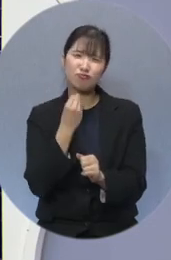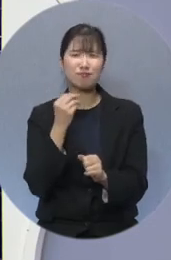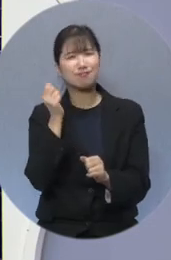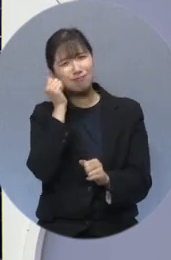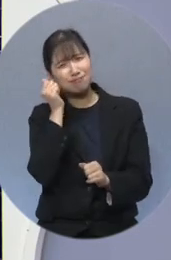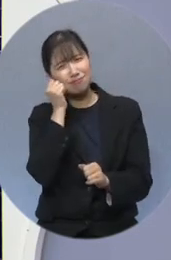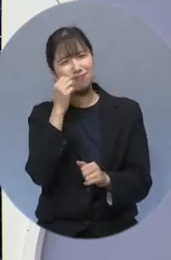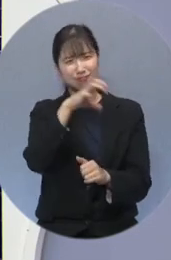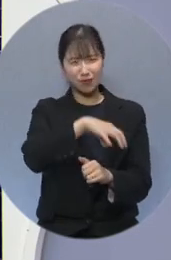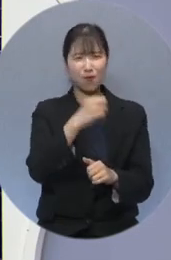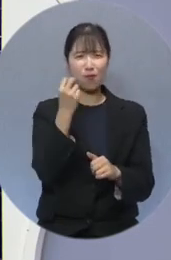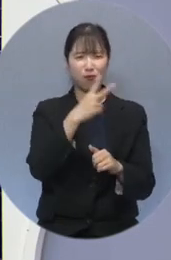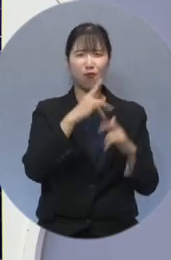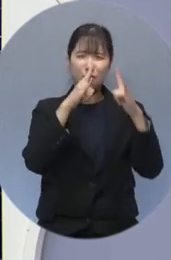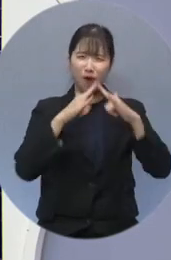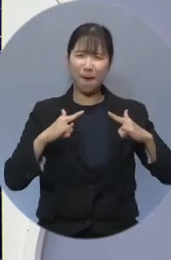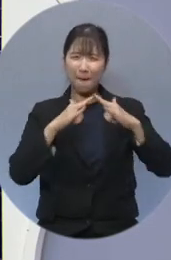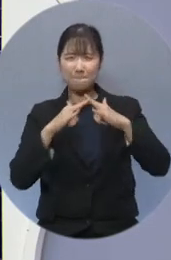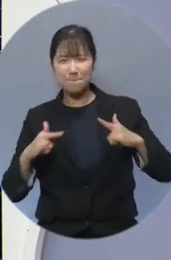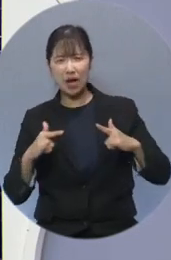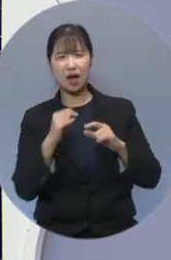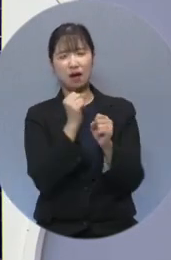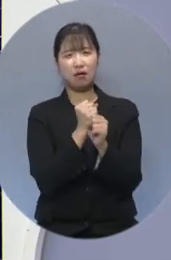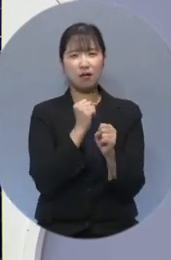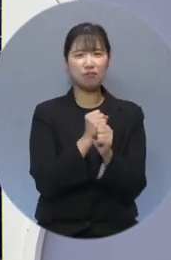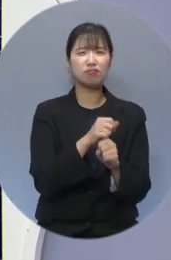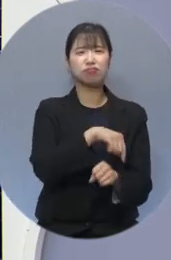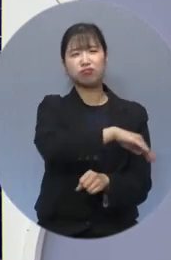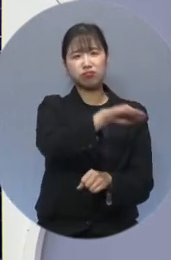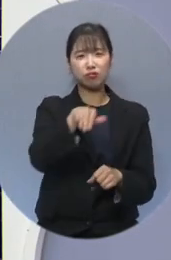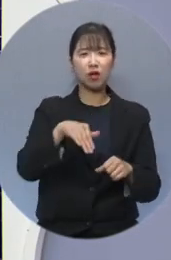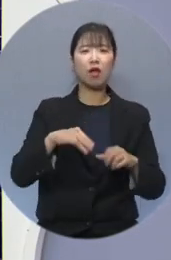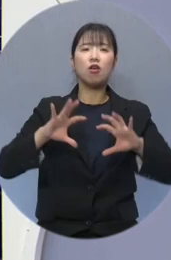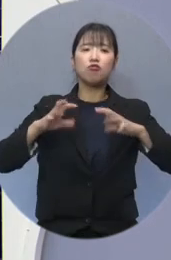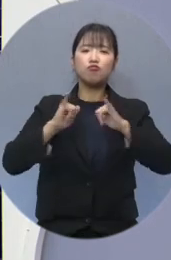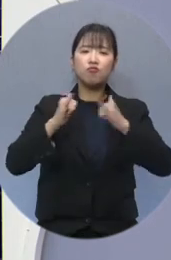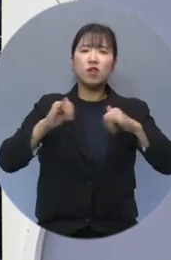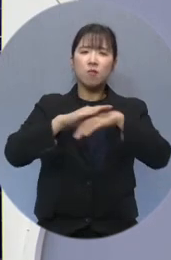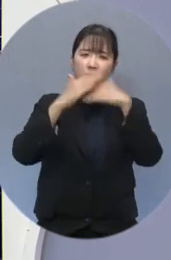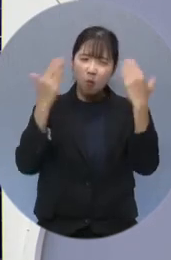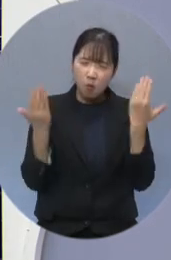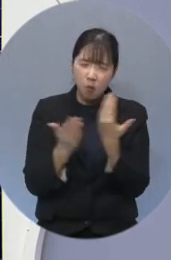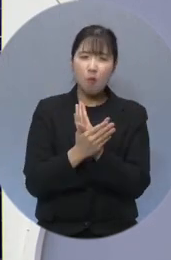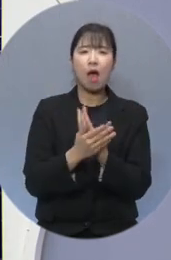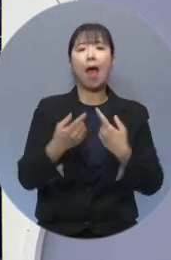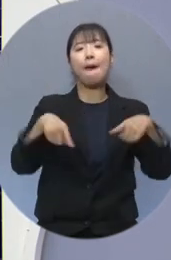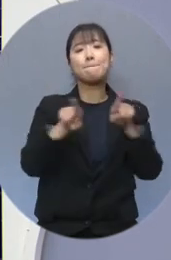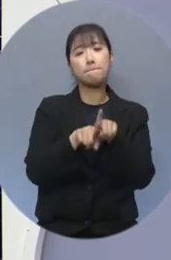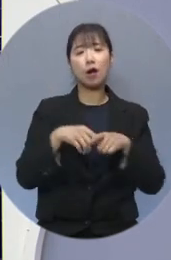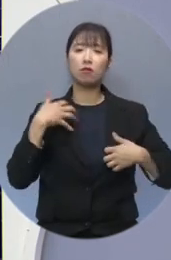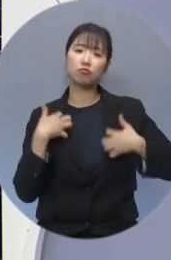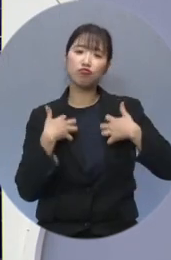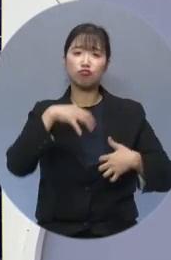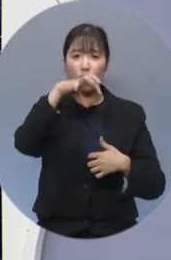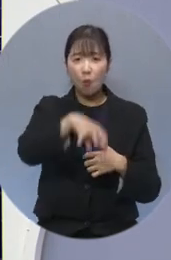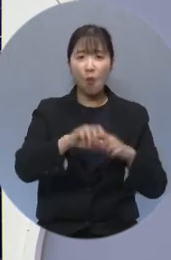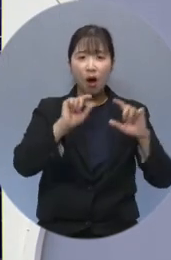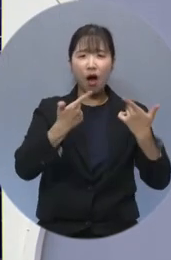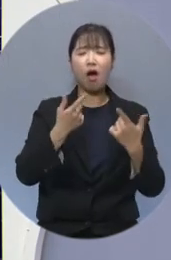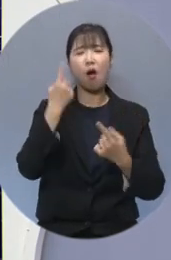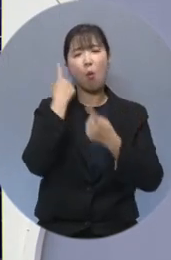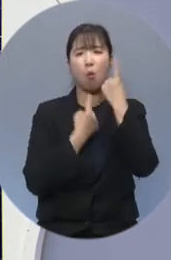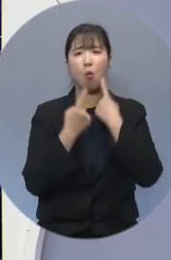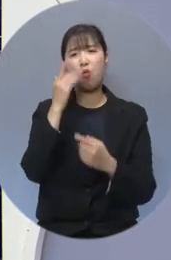숙박단지나 또 글램핑장 등등 국민 모두가 함께 공유하지 못하는 공간으로 지금 사실은